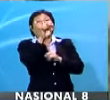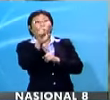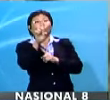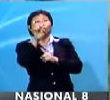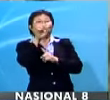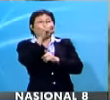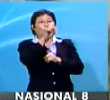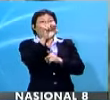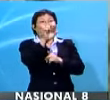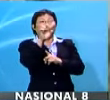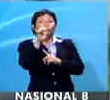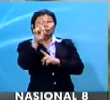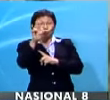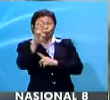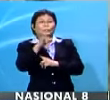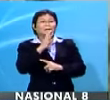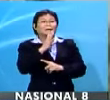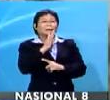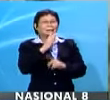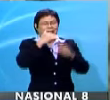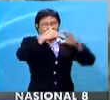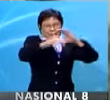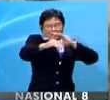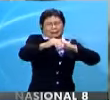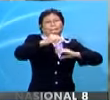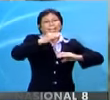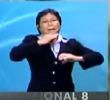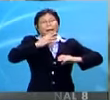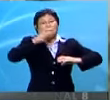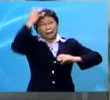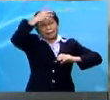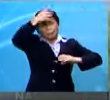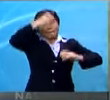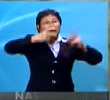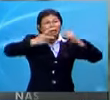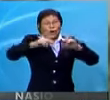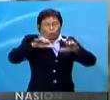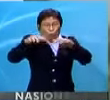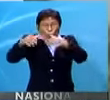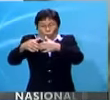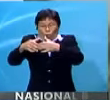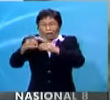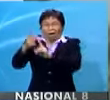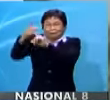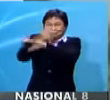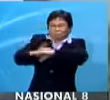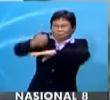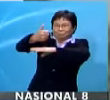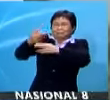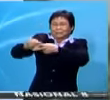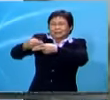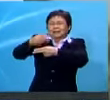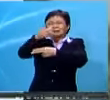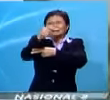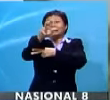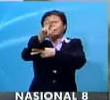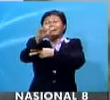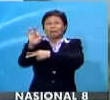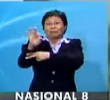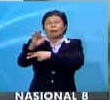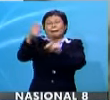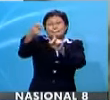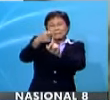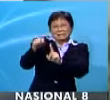melalui e-mel jurucakap Taliban Mohammad qarasi berkata satu kumpulan khas yang dikenali sebagai tehriq e Taliban